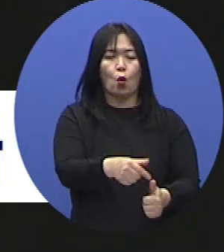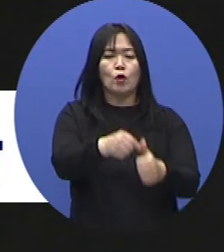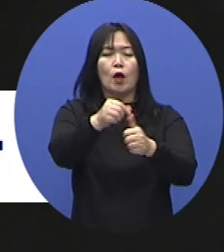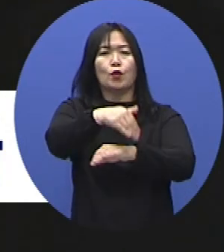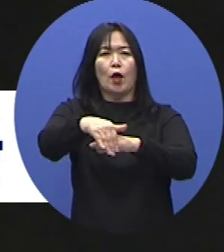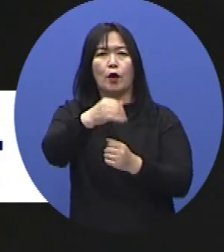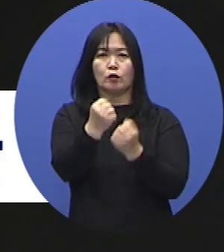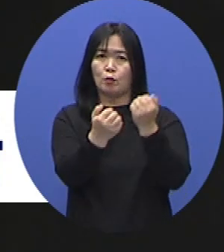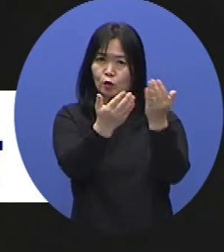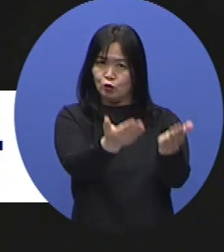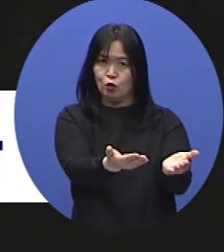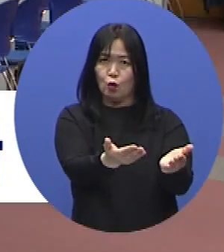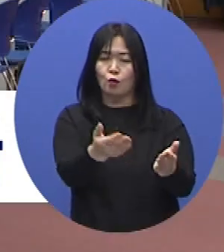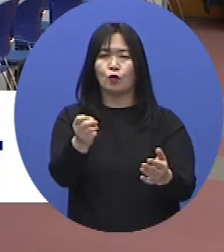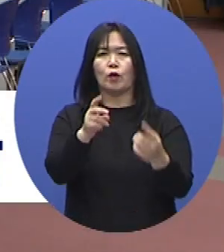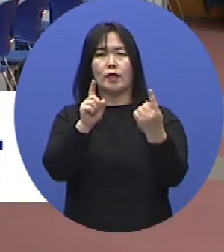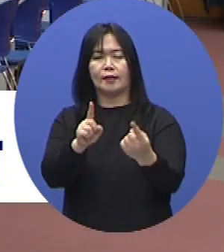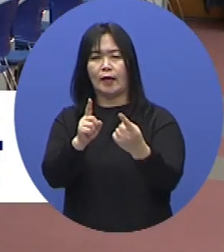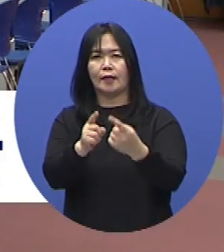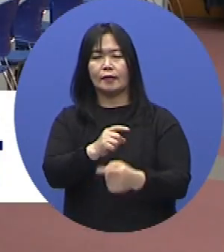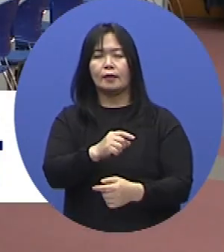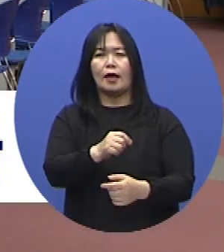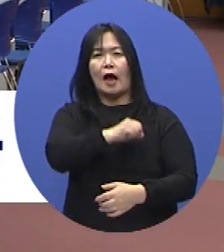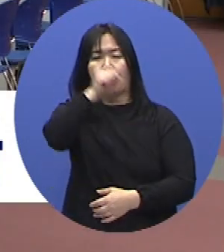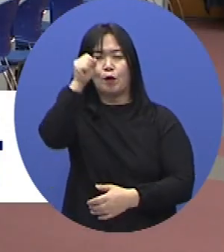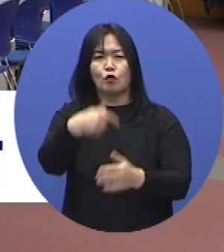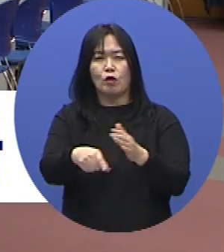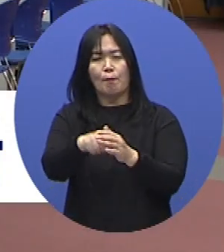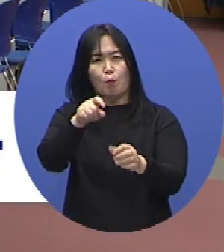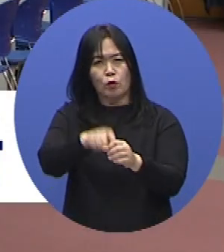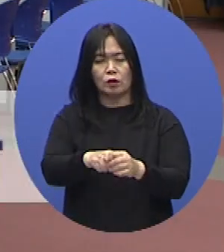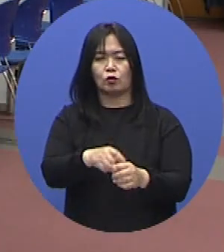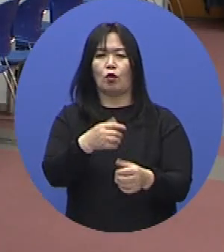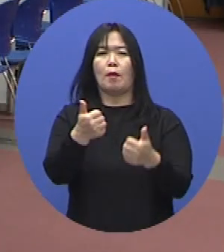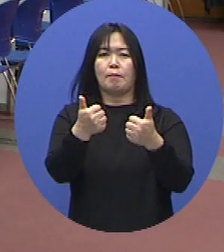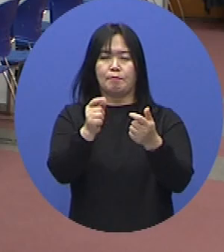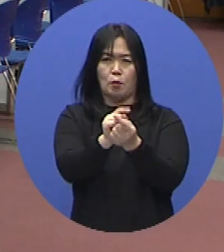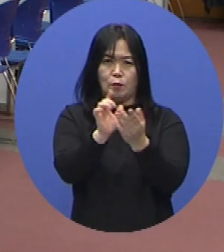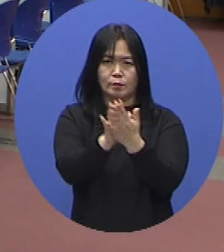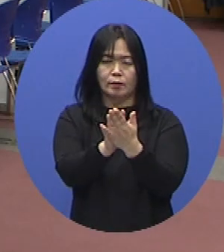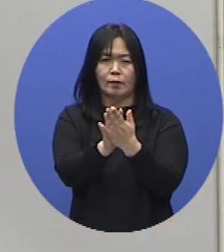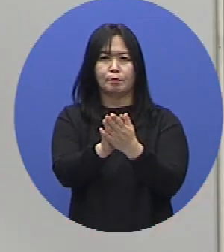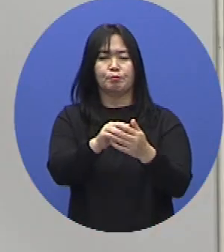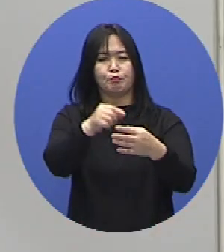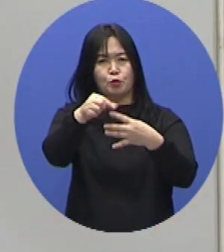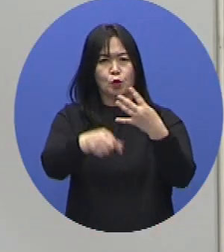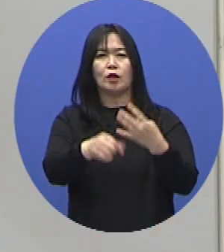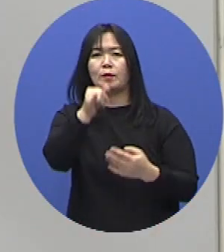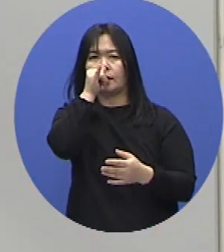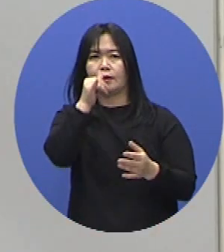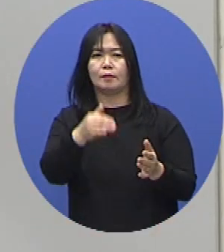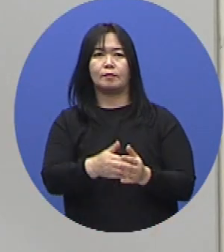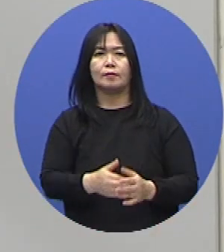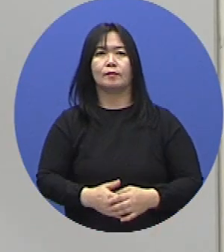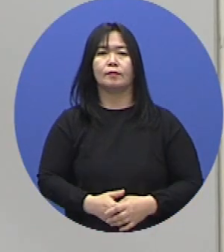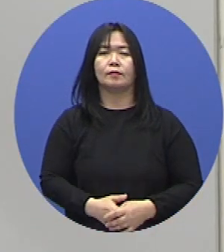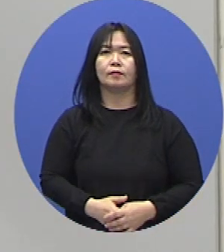채용계획을 설명하고 1대1 합격 멘토링과 모의 면접 등의 프로그램이 진행됐습니다.